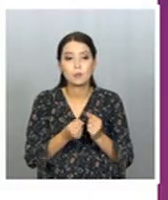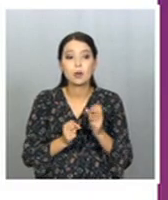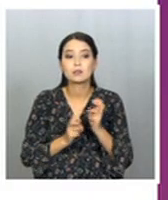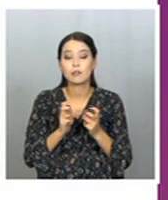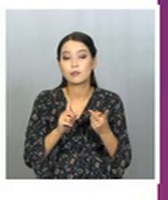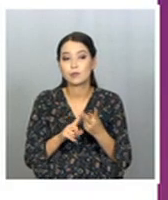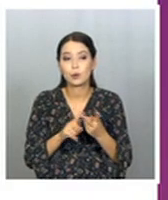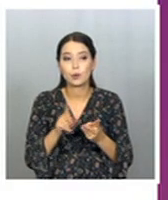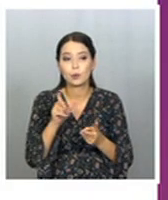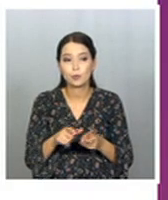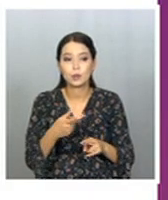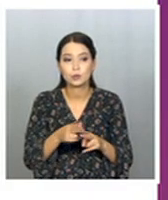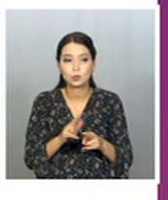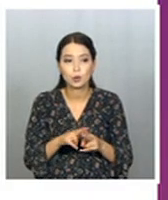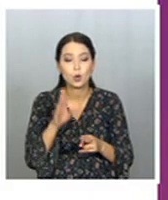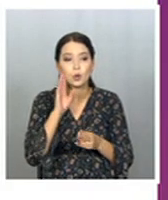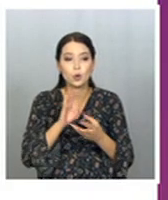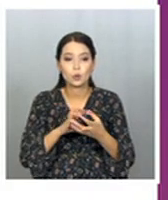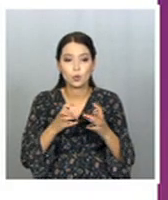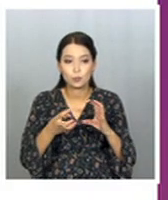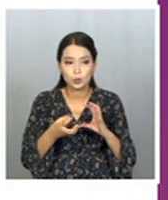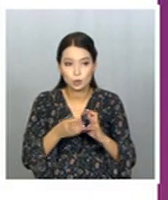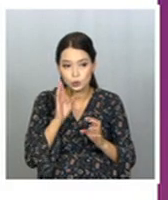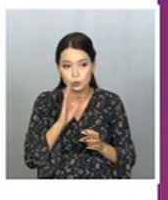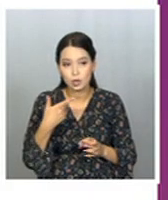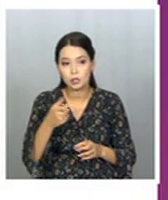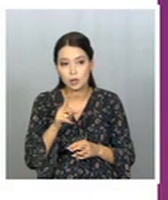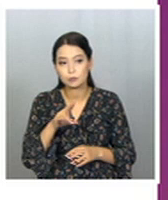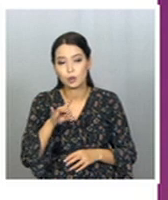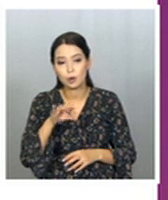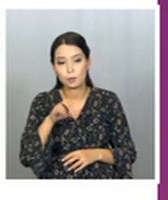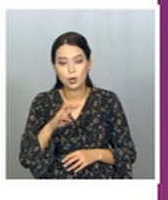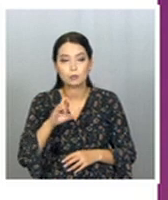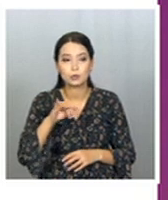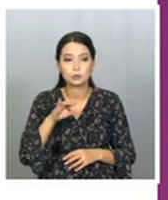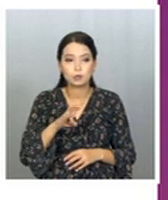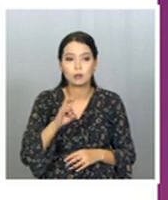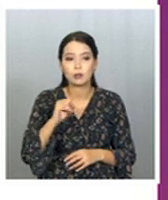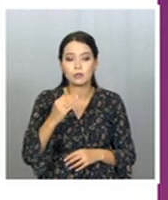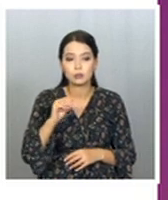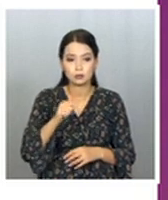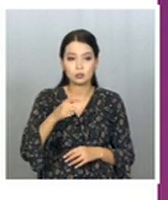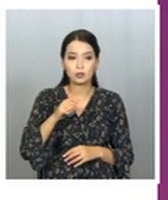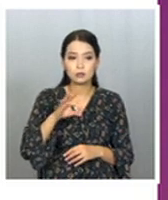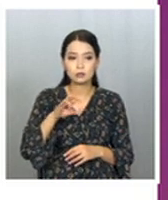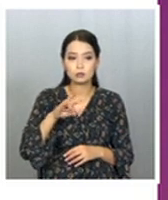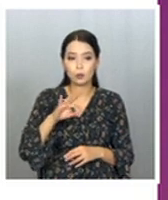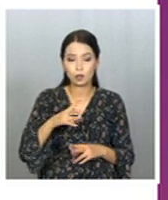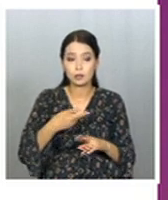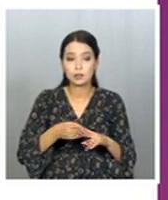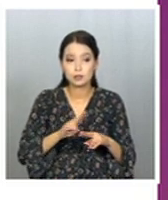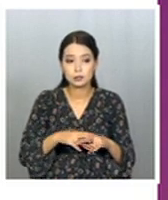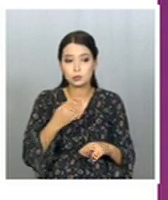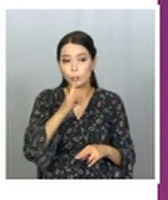бөлігін көмір сутекті газ, яғни пропан, бутан, нафта және газ ойылды бұл мұнай